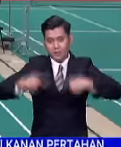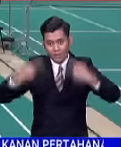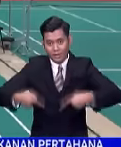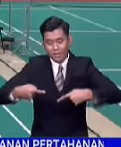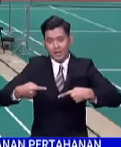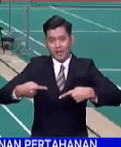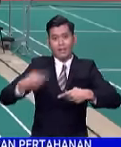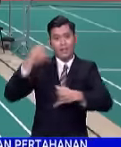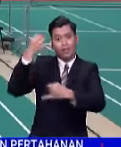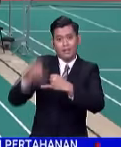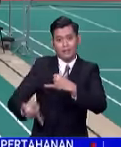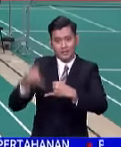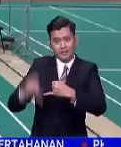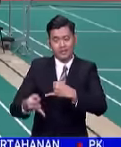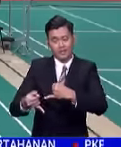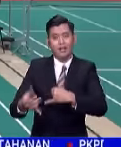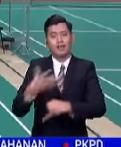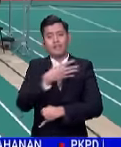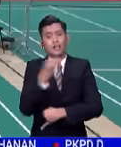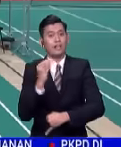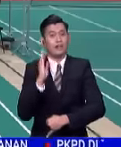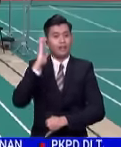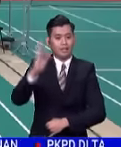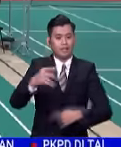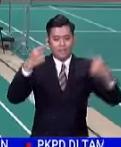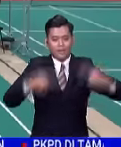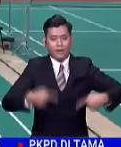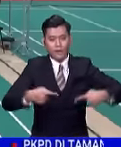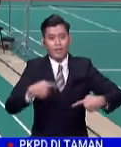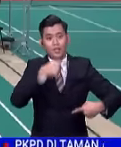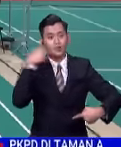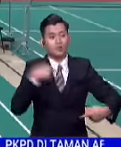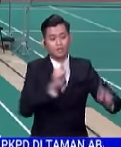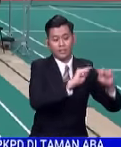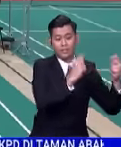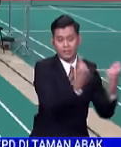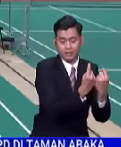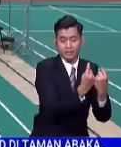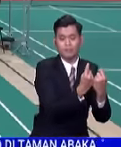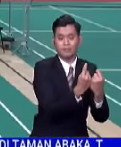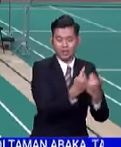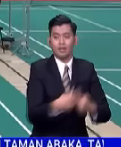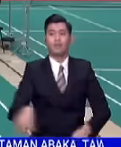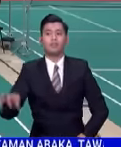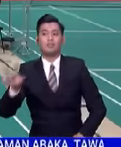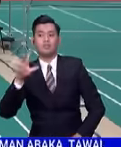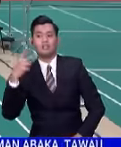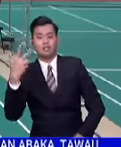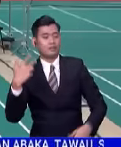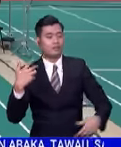selepas menewaskan pasangan Ukraine Maria Strolirenko Yelizaveta Zarka